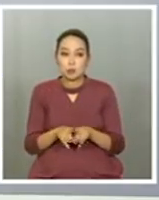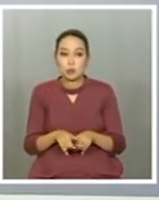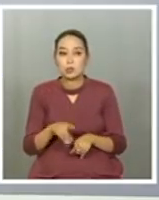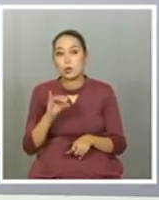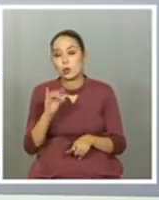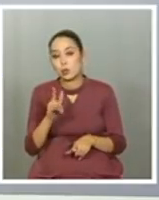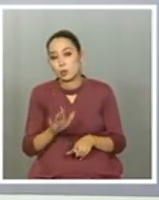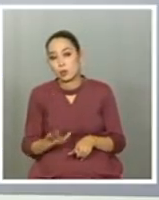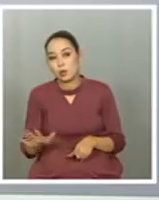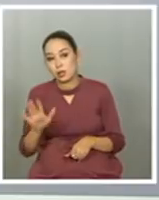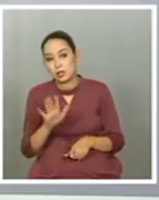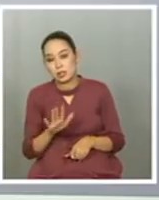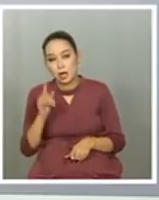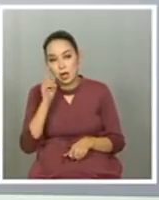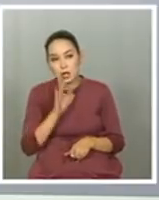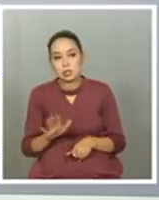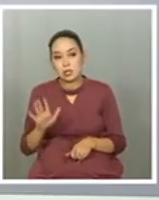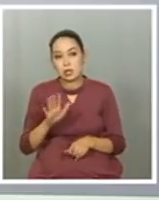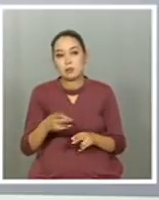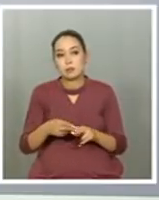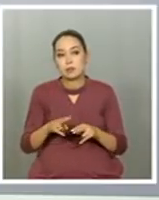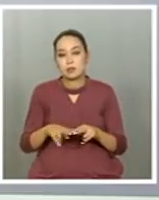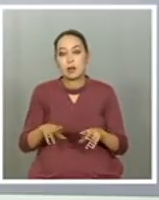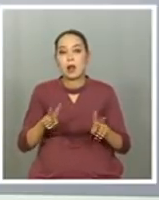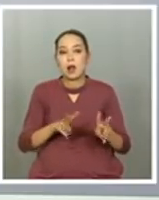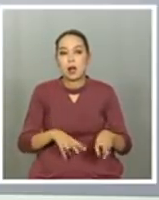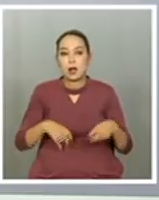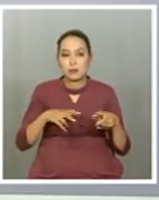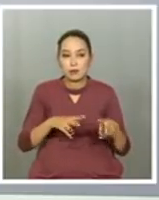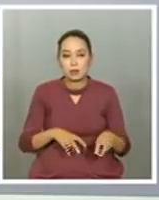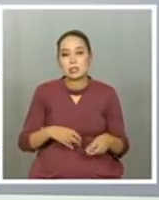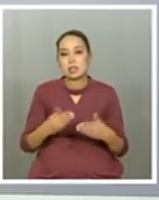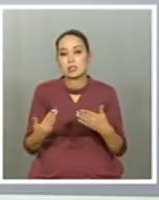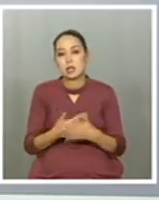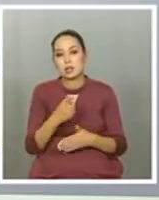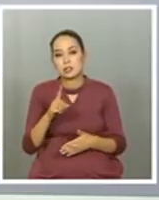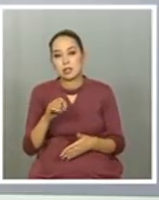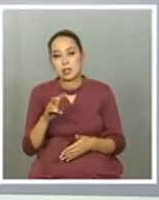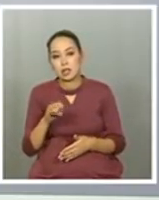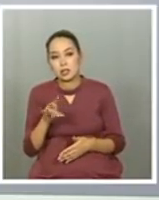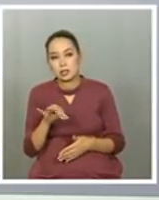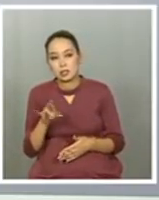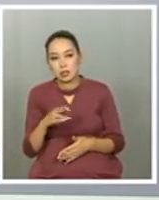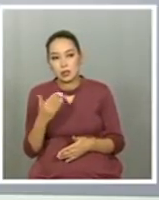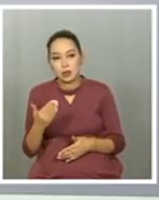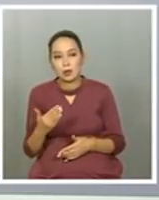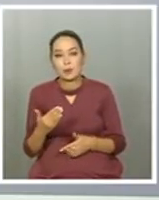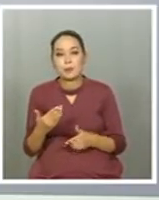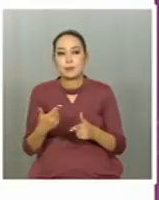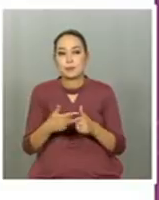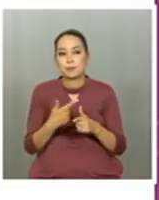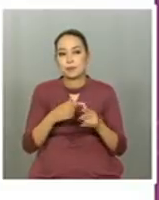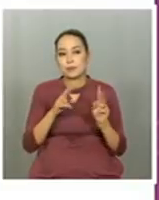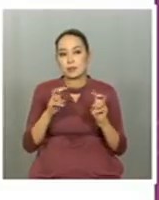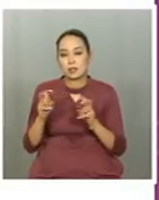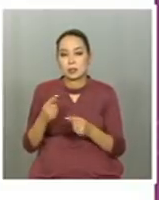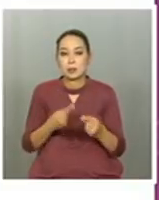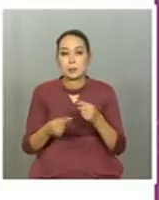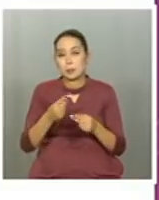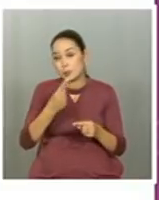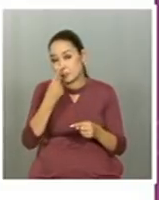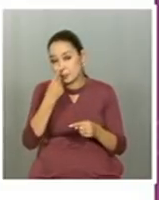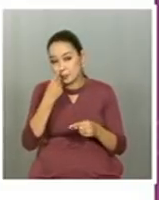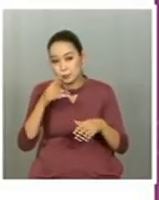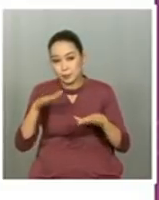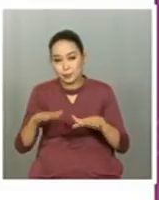Азия аумағында орналасқан елдерді, Австралияны, Жаңа Зеландияны салыстырмалы түрде айтатын болсақ, оларда бір-біріне жақын орналасқан